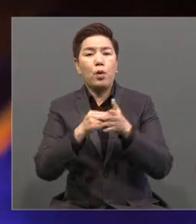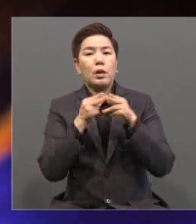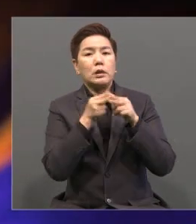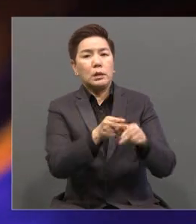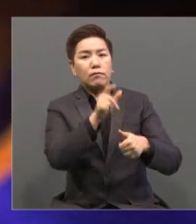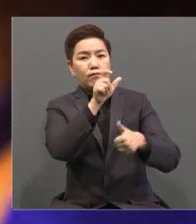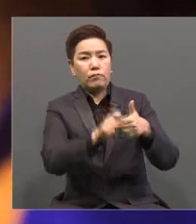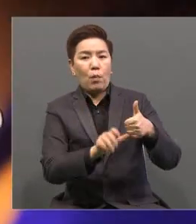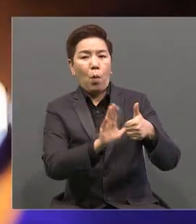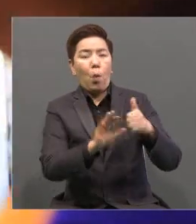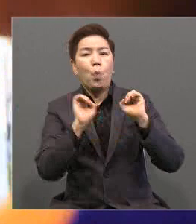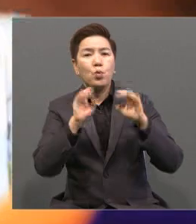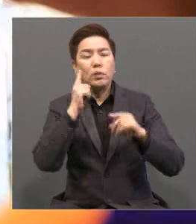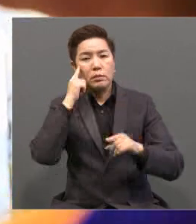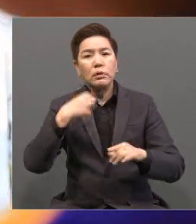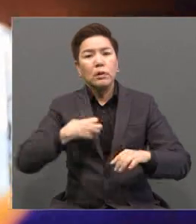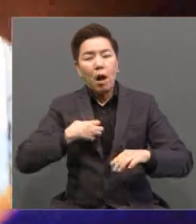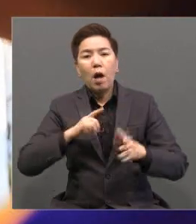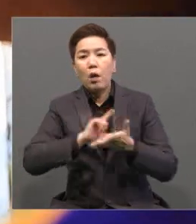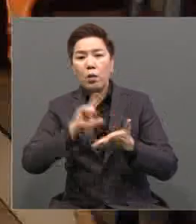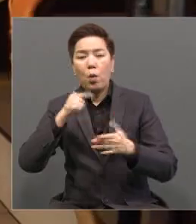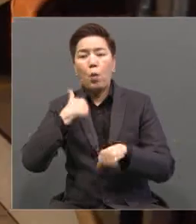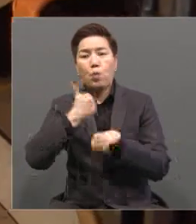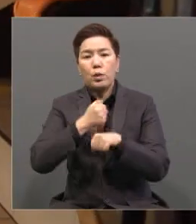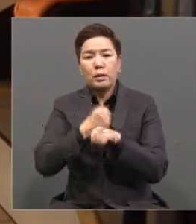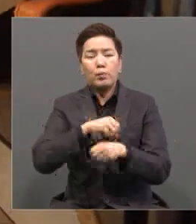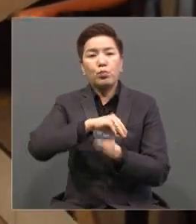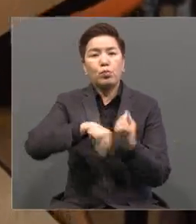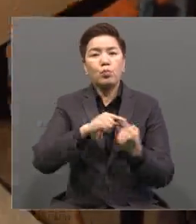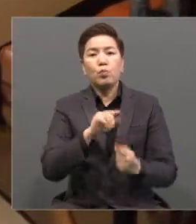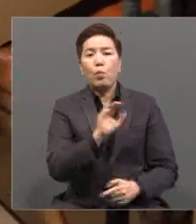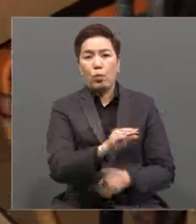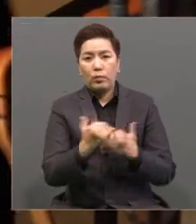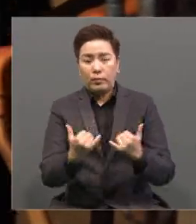ออกของครูด้วยความสมัครใจโดยผ่านหัวหน้าธุรการ